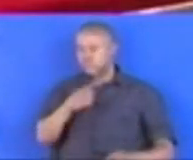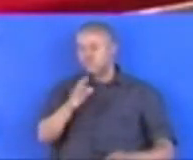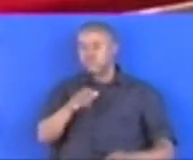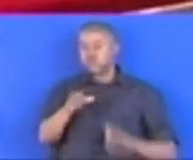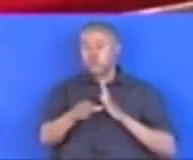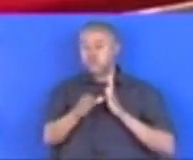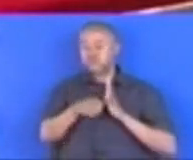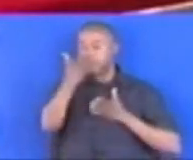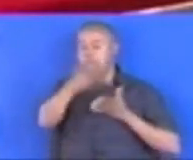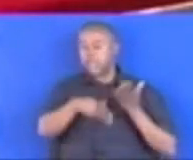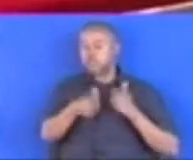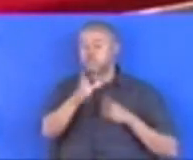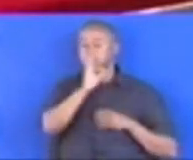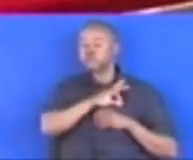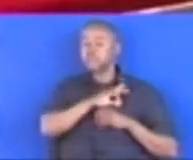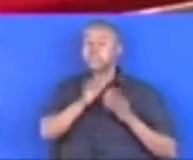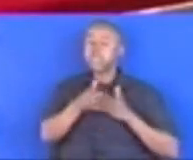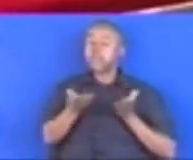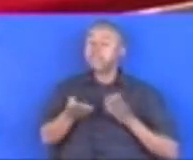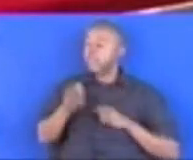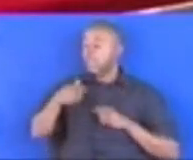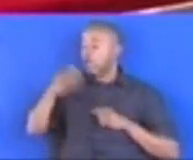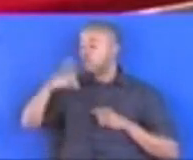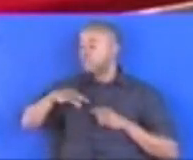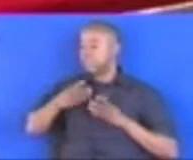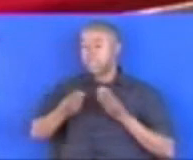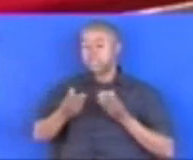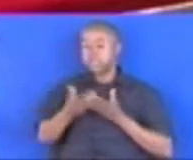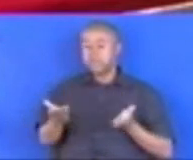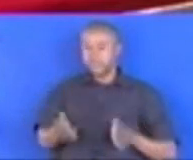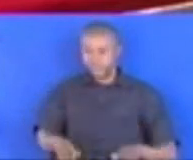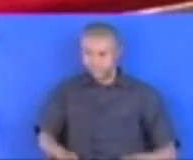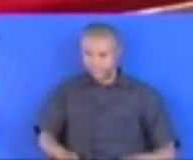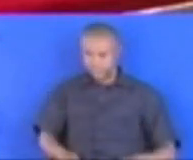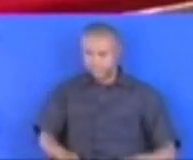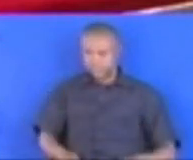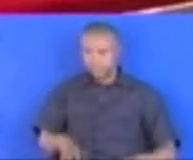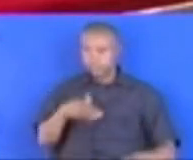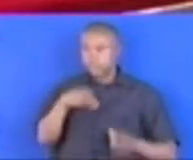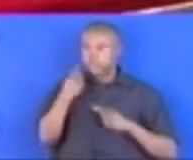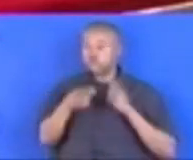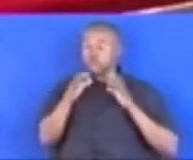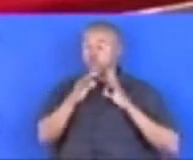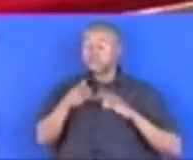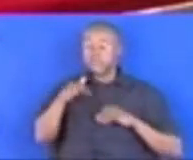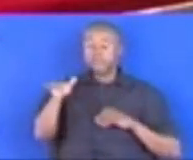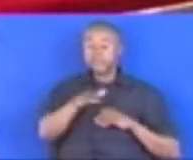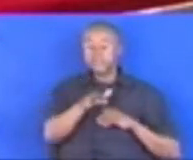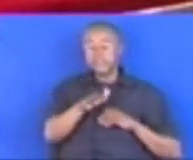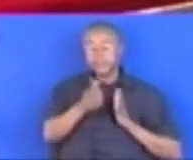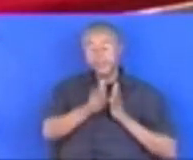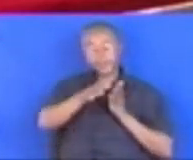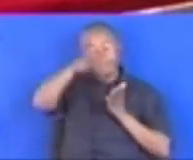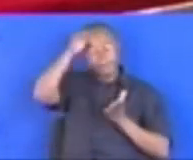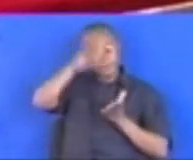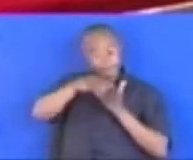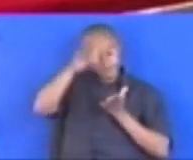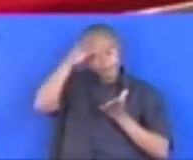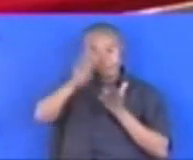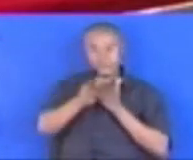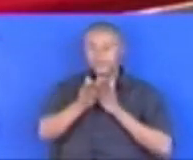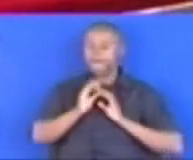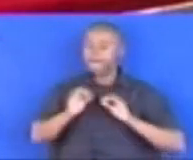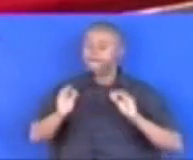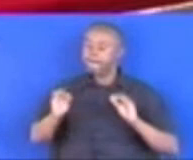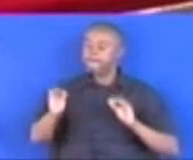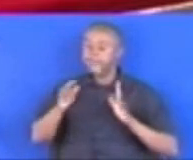makaratasi tu, hawawezi kujiajiri wala kuajirika kirahisi. Tutaendelea kuboresha mazingira ya kujifunzia na kufundishia katika